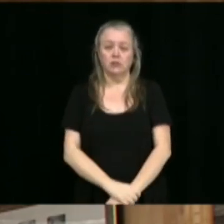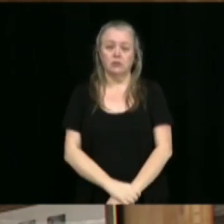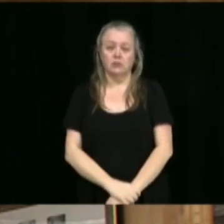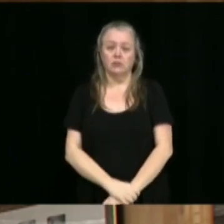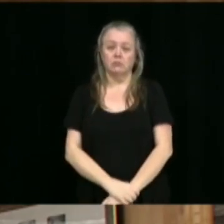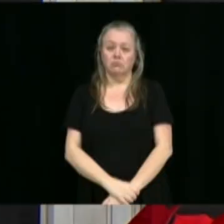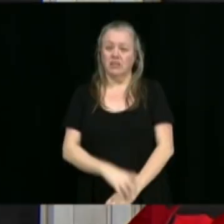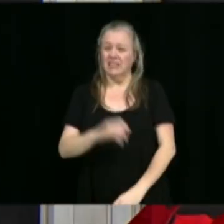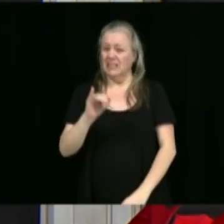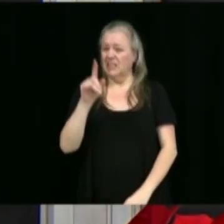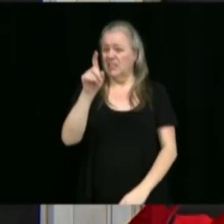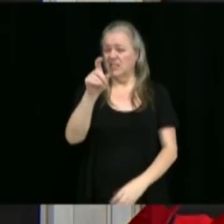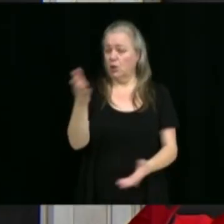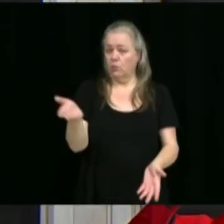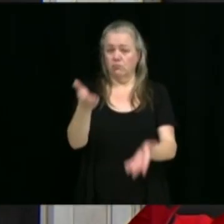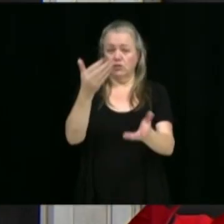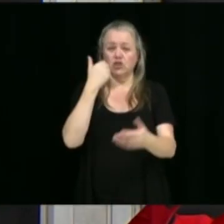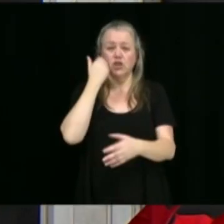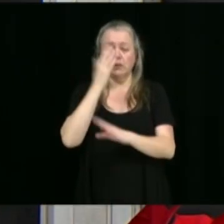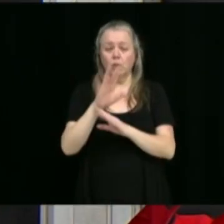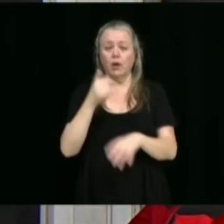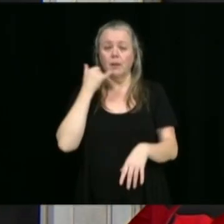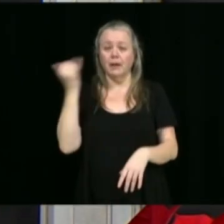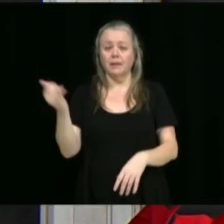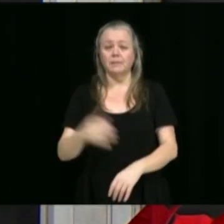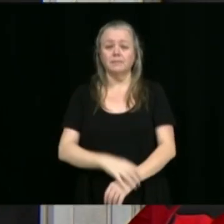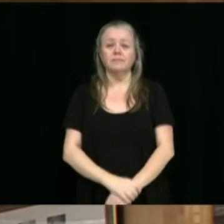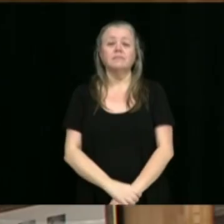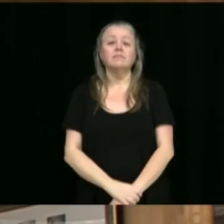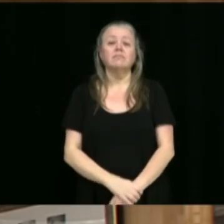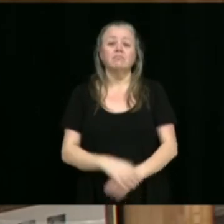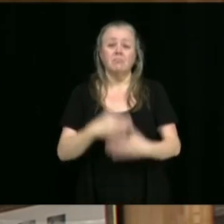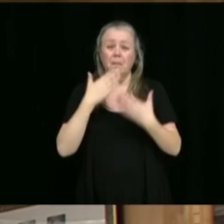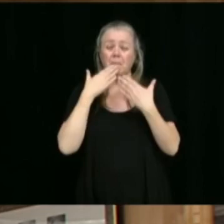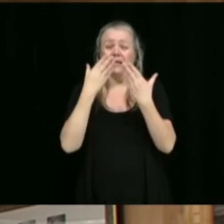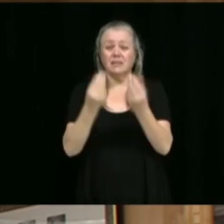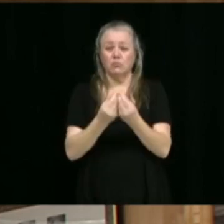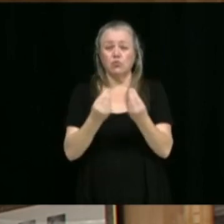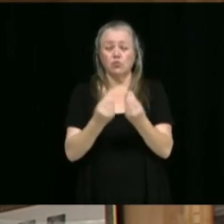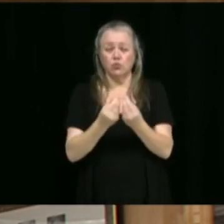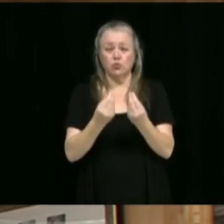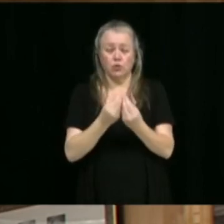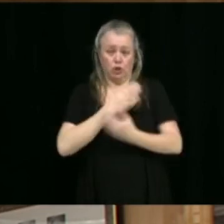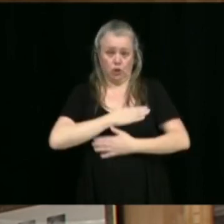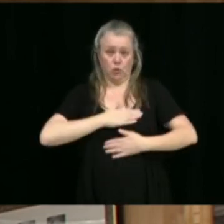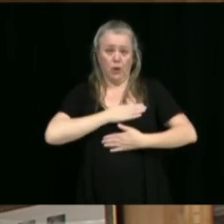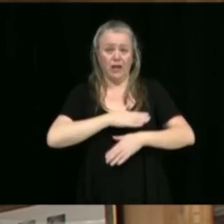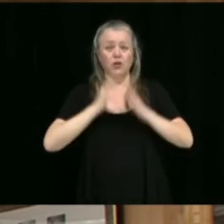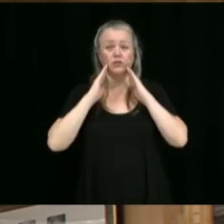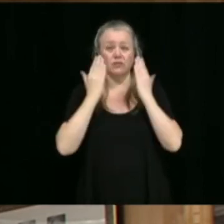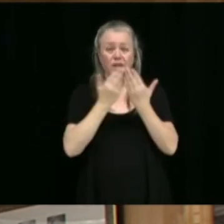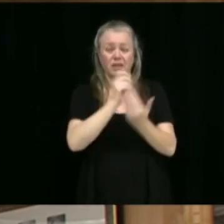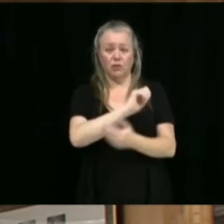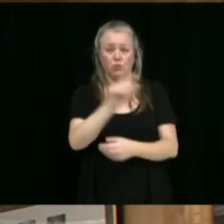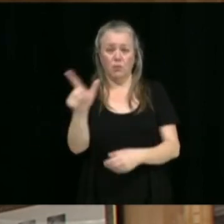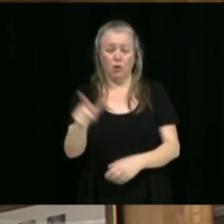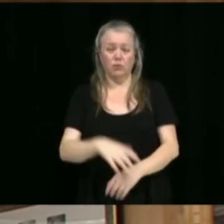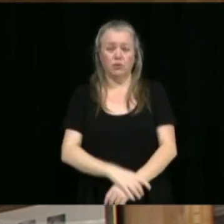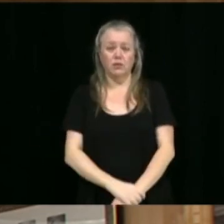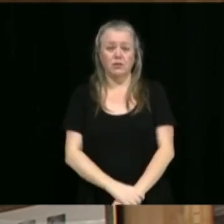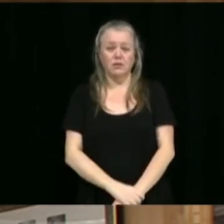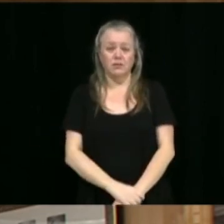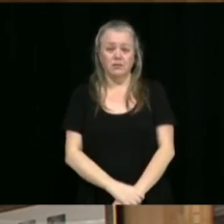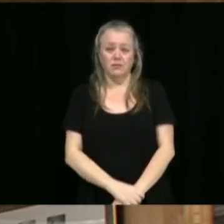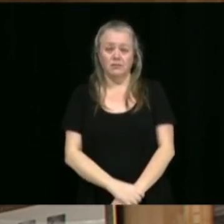des questions, n'hésitez pas à le contacter. Bien, je vous remercie beaucoup. Je vous souhaite de joyeuses fêtes à tous. Merci. Puis